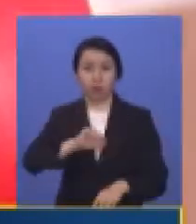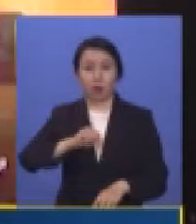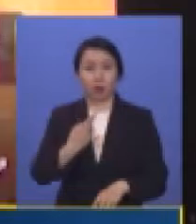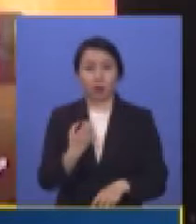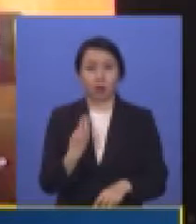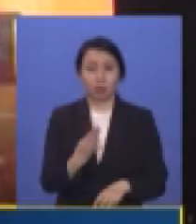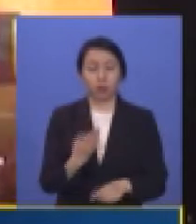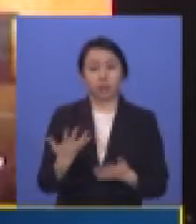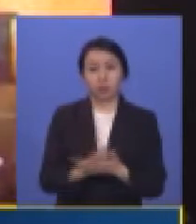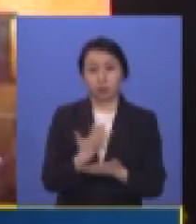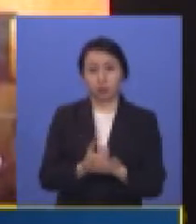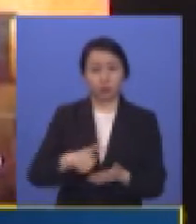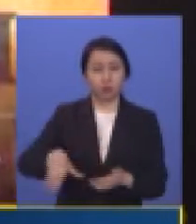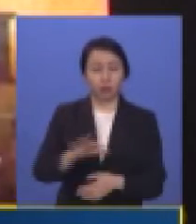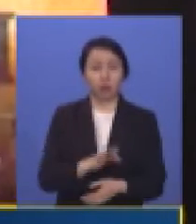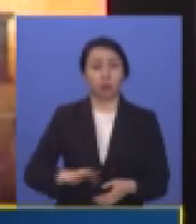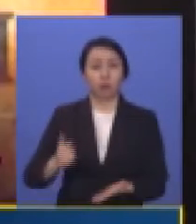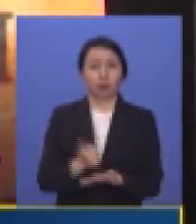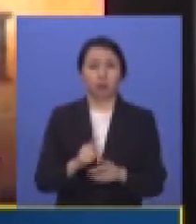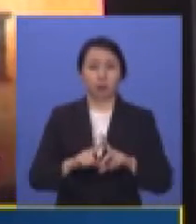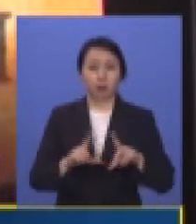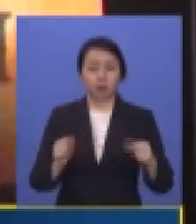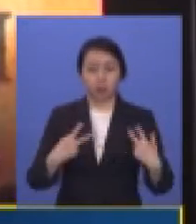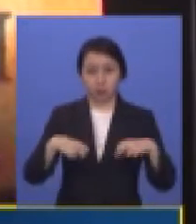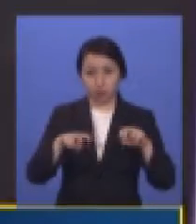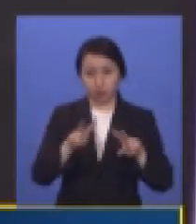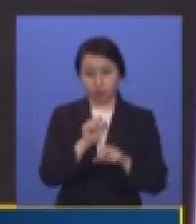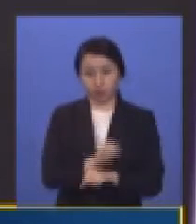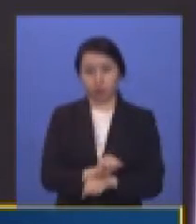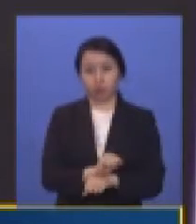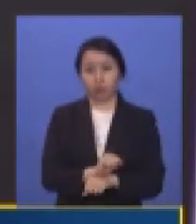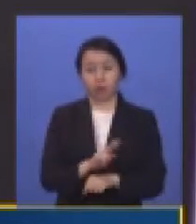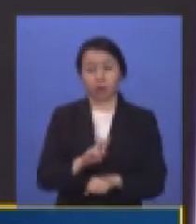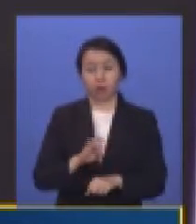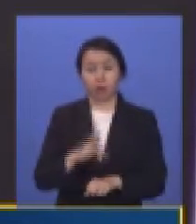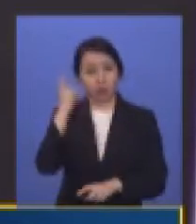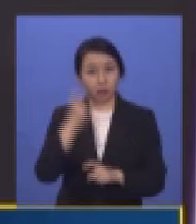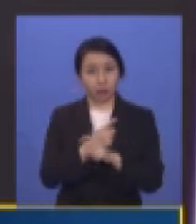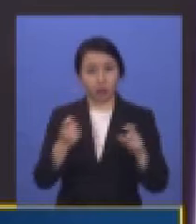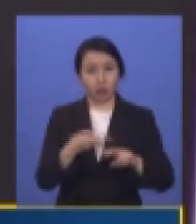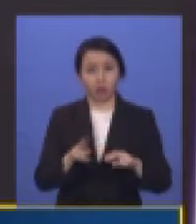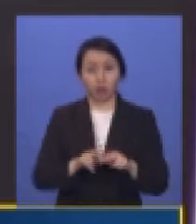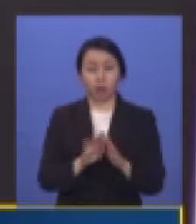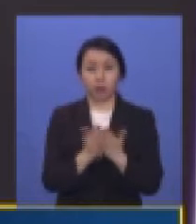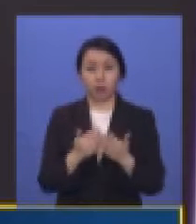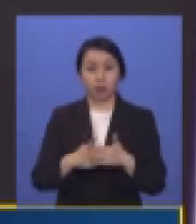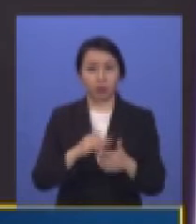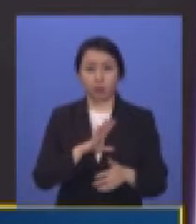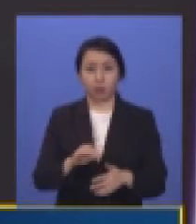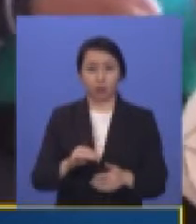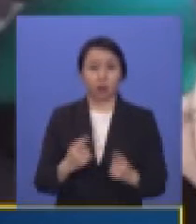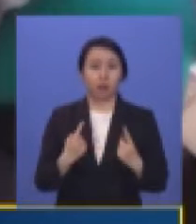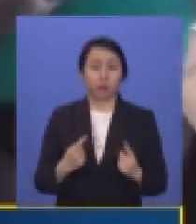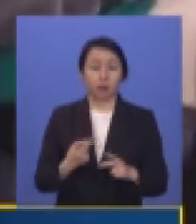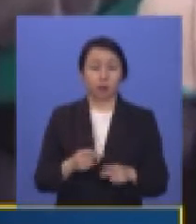алаш-орды. Их собирали со всех областных архивов и специальных хранилищ МВД и КНБ. Информация в этом сборнике ранее не была